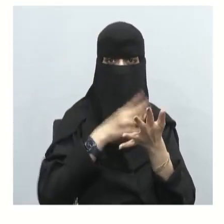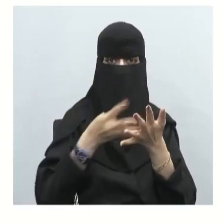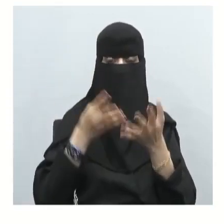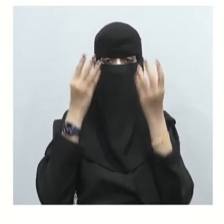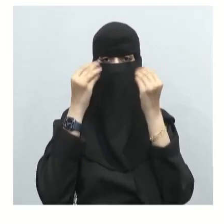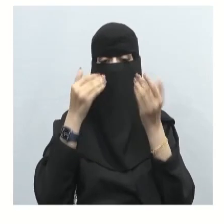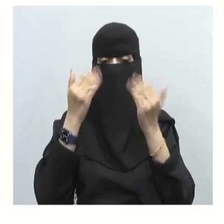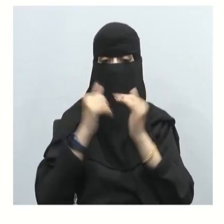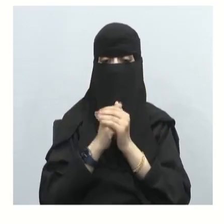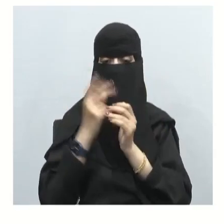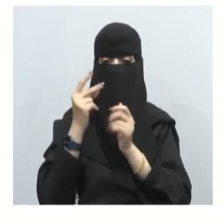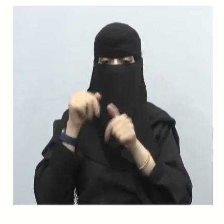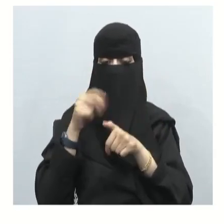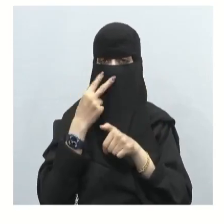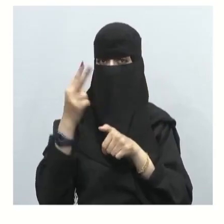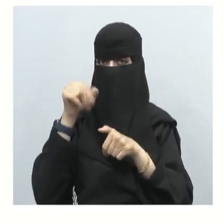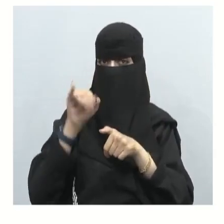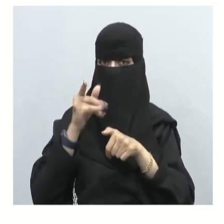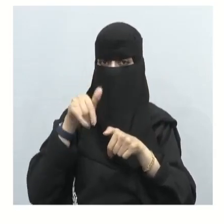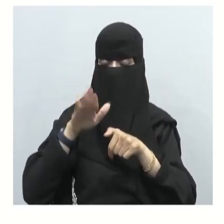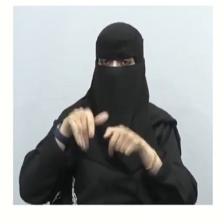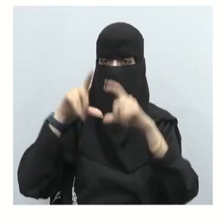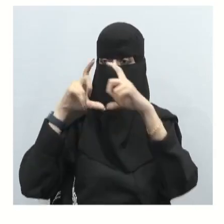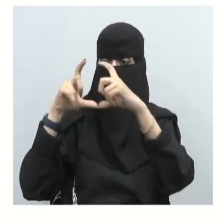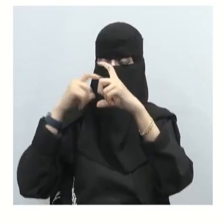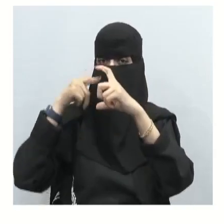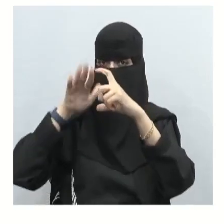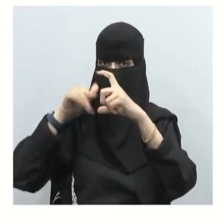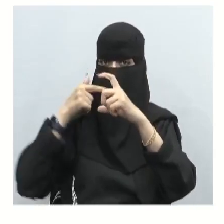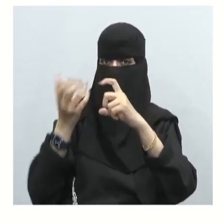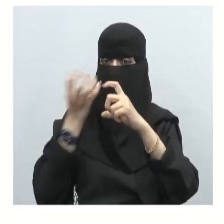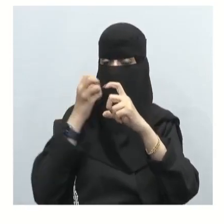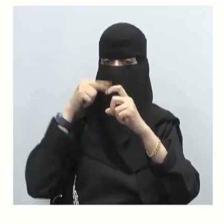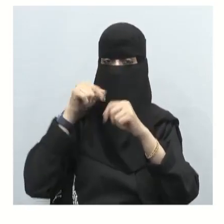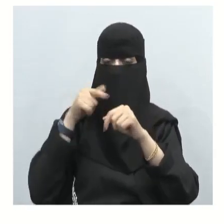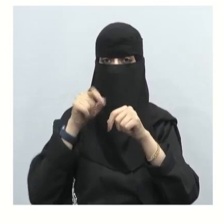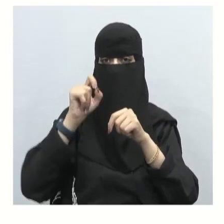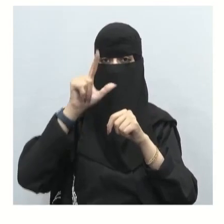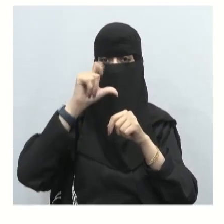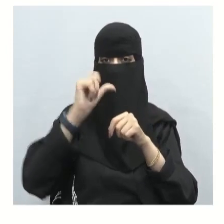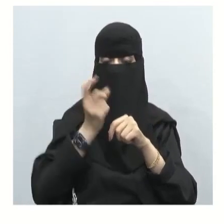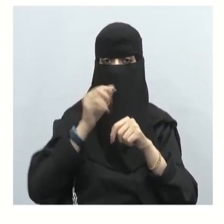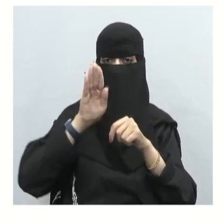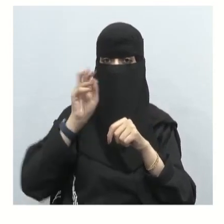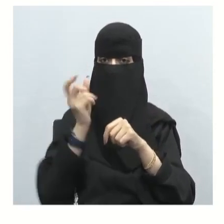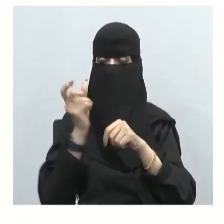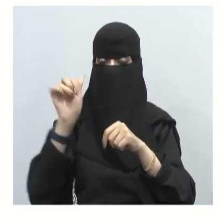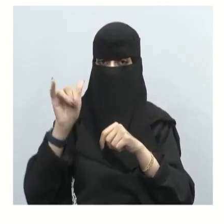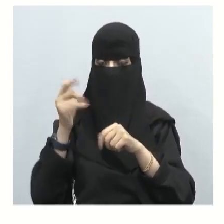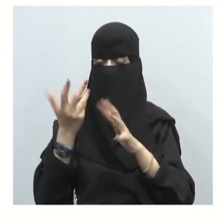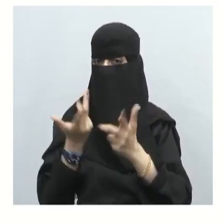الخطوه الثانيه ننظر من خلال المرشح ايضا الى مصدر ضوء فلورسنتي اذا